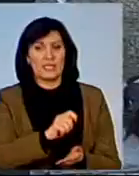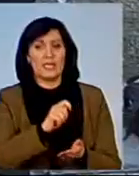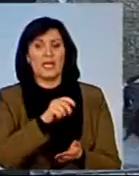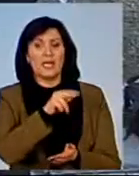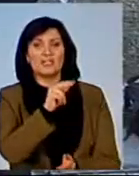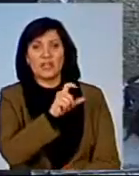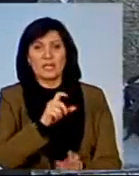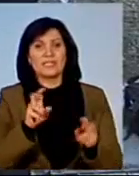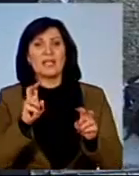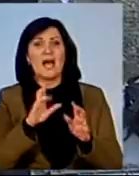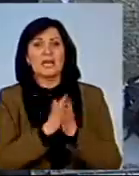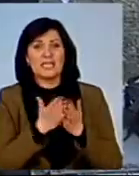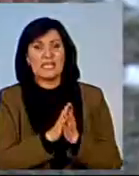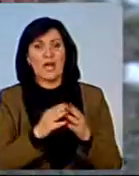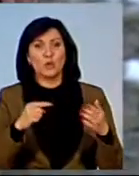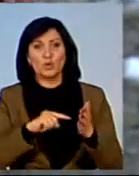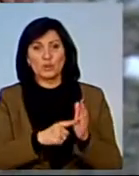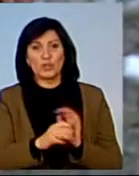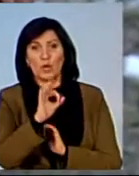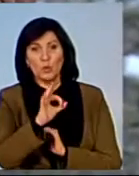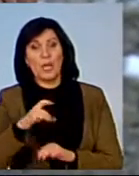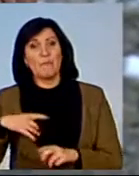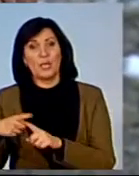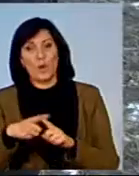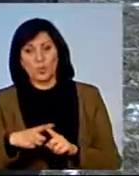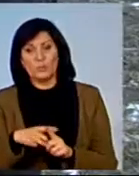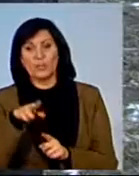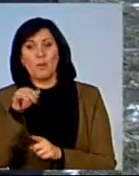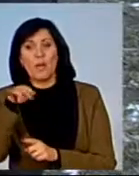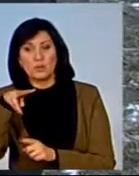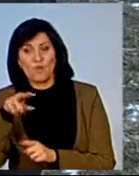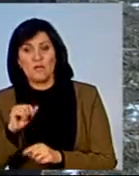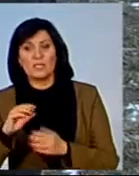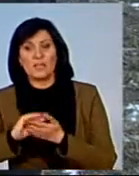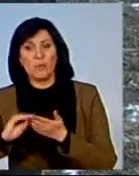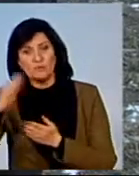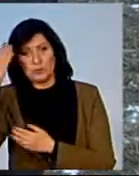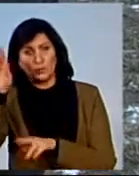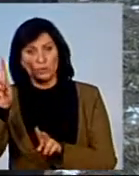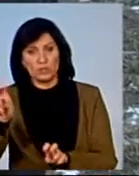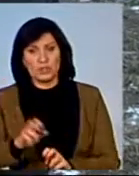Артем Чех за книжку «Точка нуль», а від Білорусі Валентин Дубатовка за «Повість чужих».